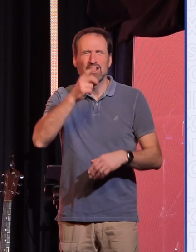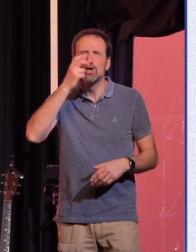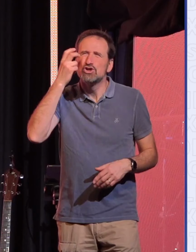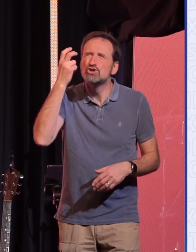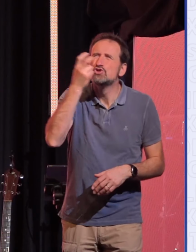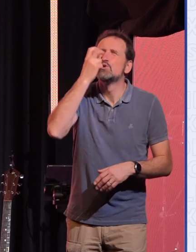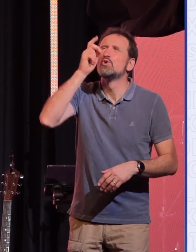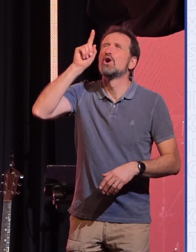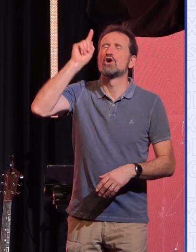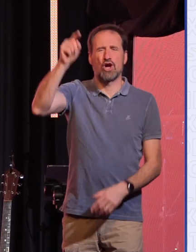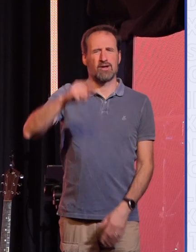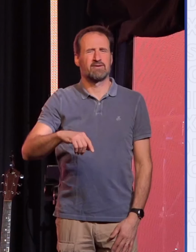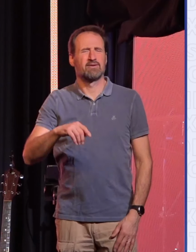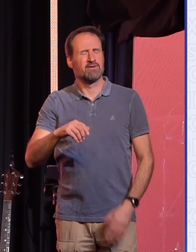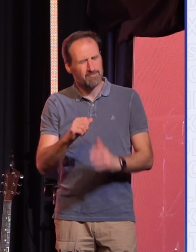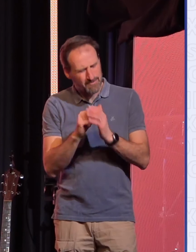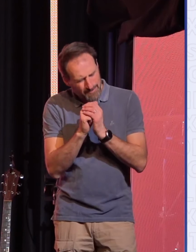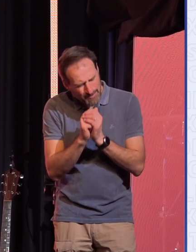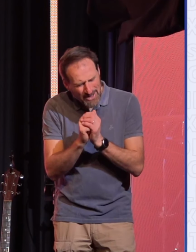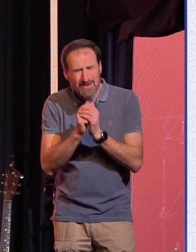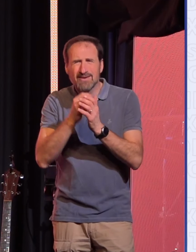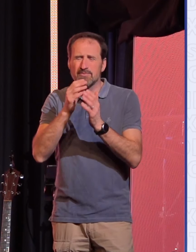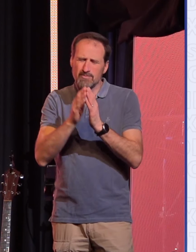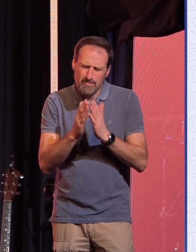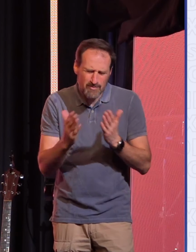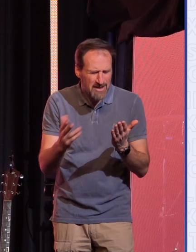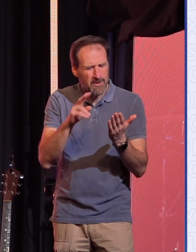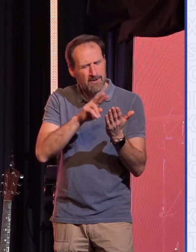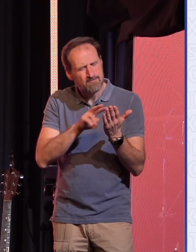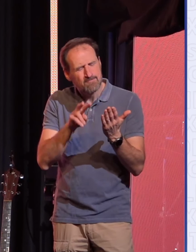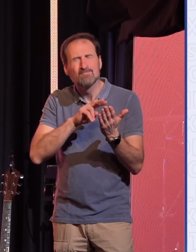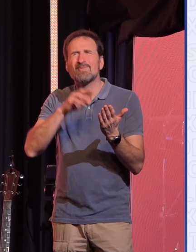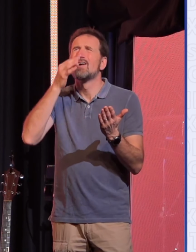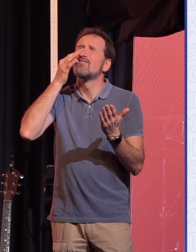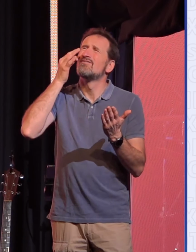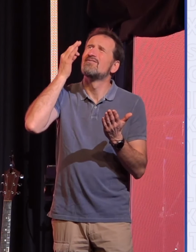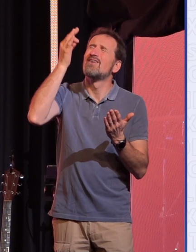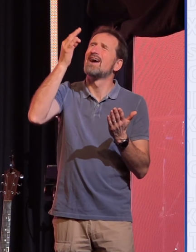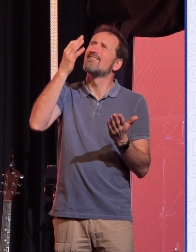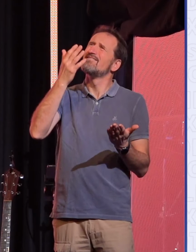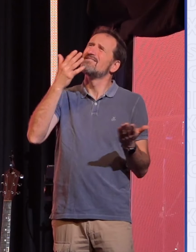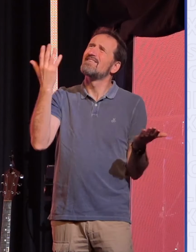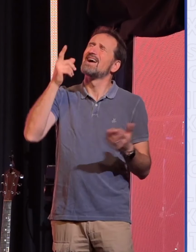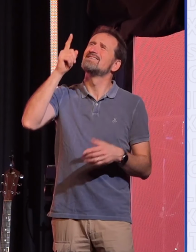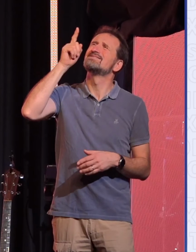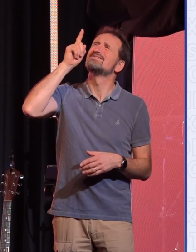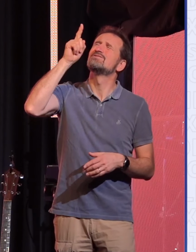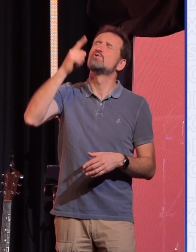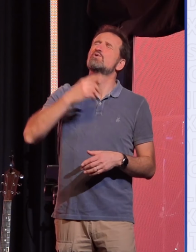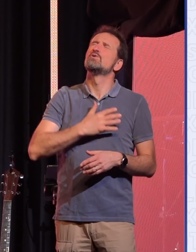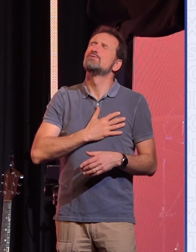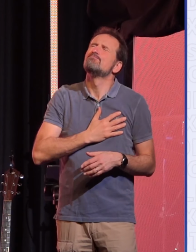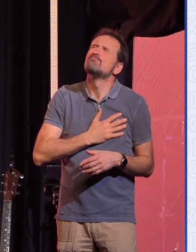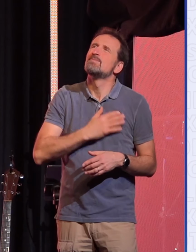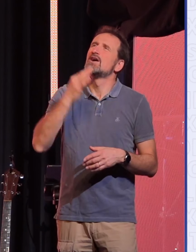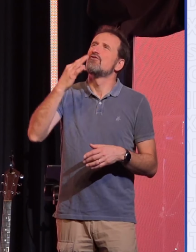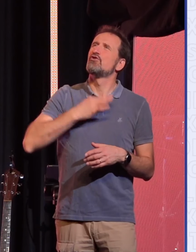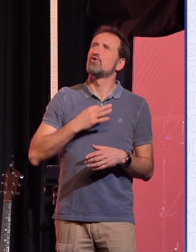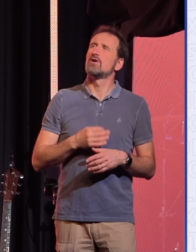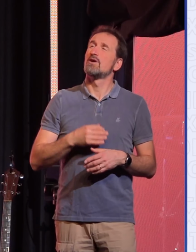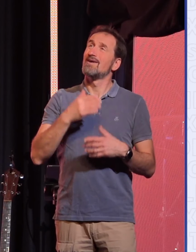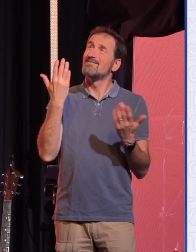dir deine Bibel und lies drinnen. Und frag ihn, hey, was ist auf deinem Herzen? Was hat Gott mit deinem Leben vor? Das